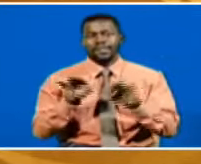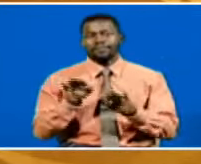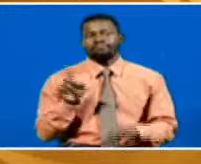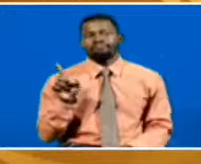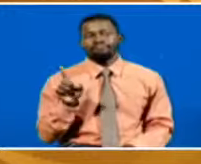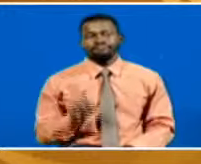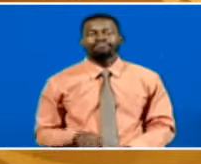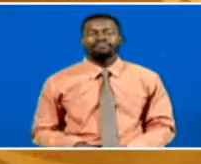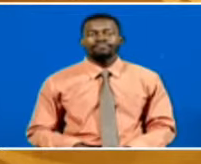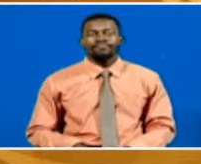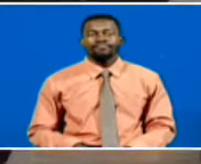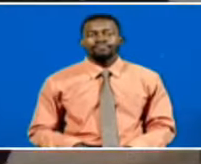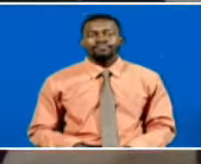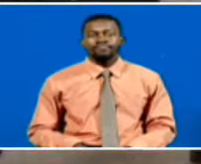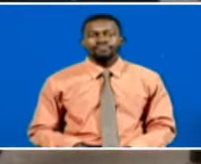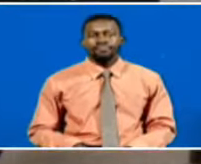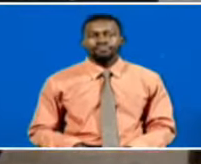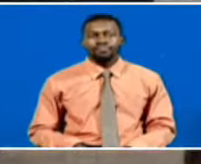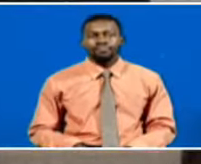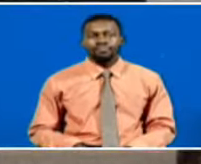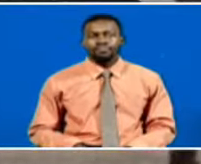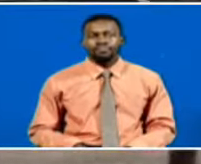zaidi.